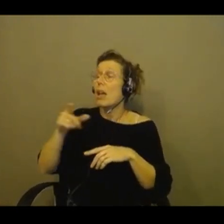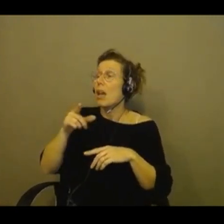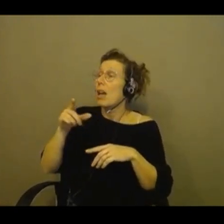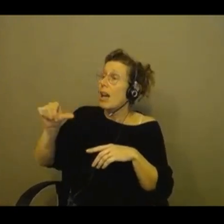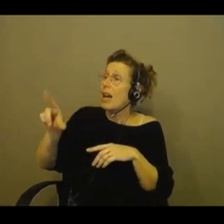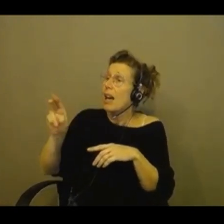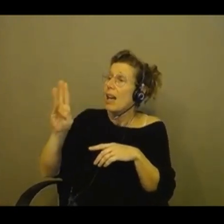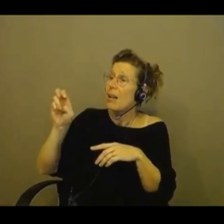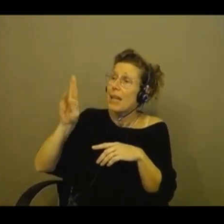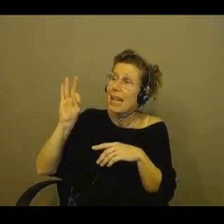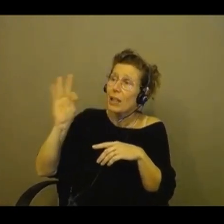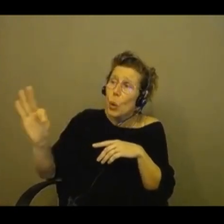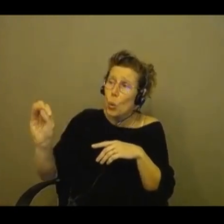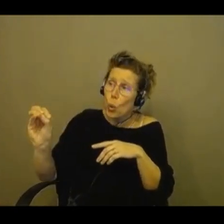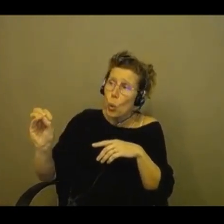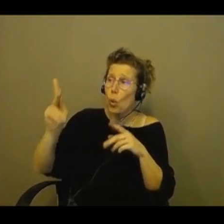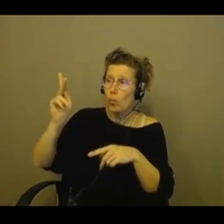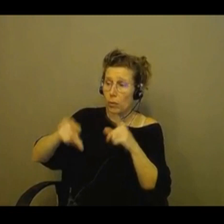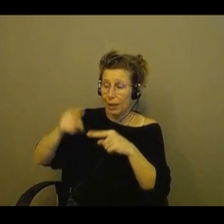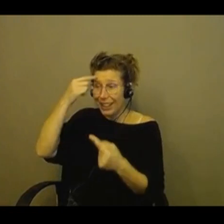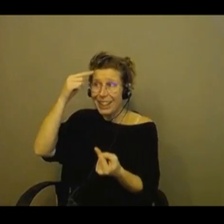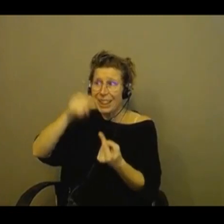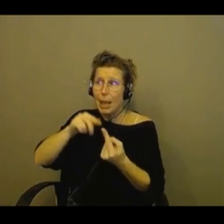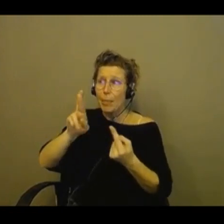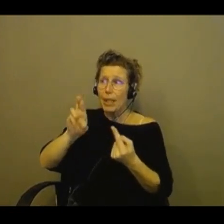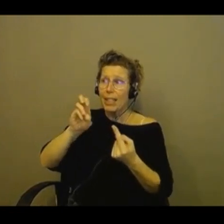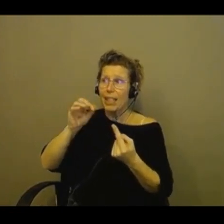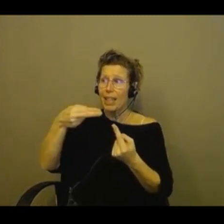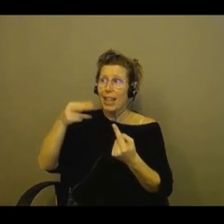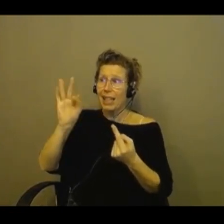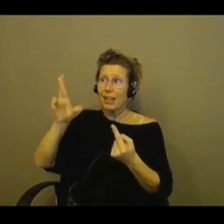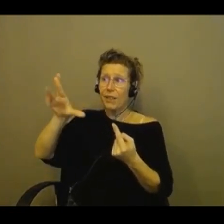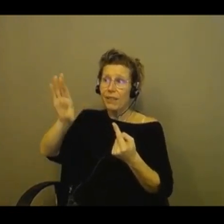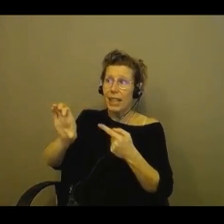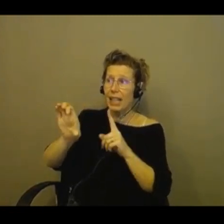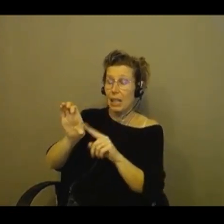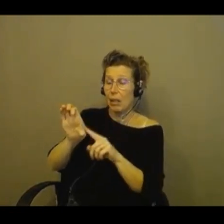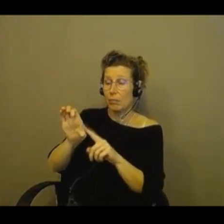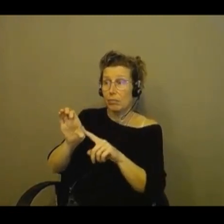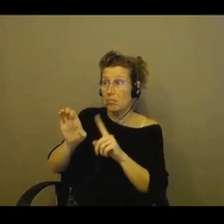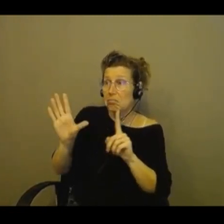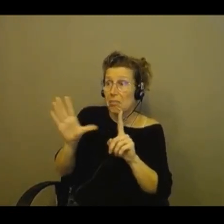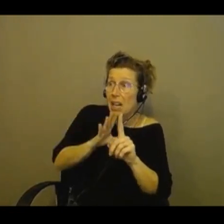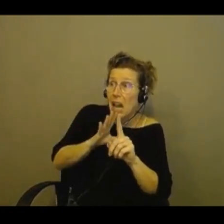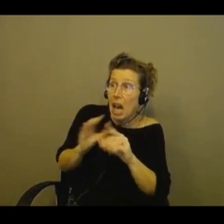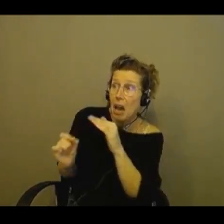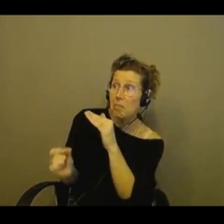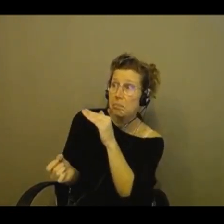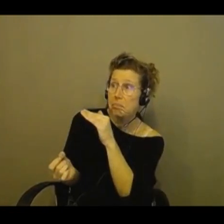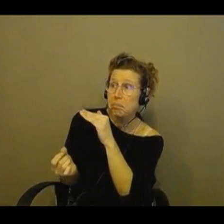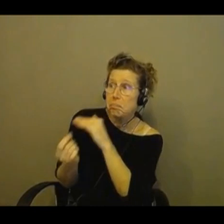RENFE, y a-t-il des spécificités dans le cadre de ces voyages entre